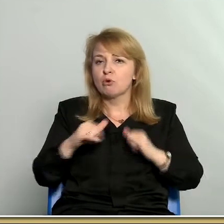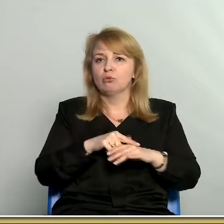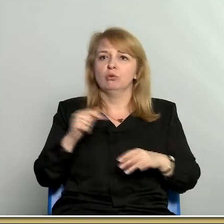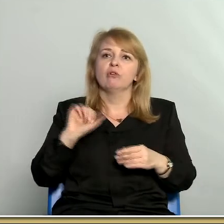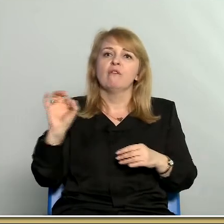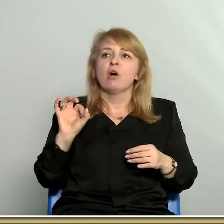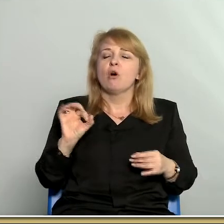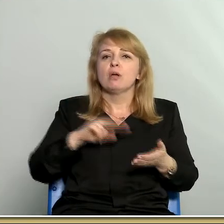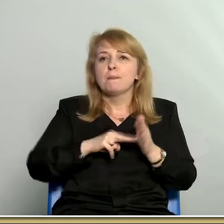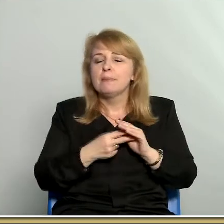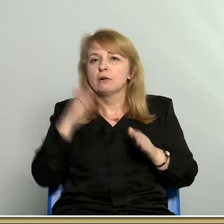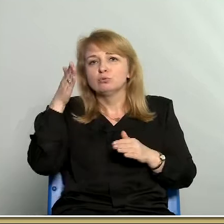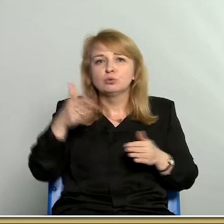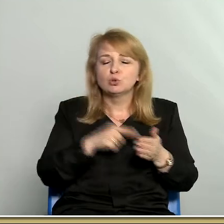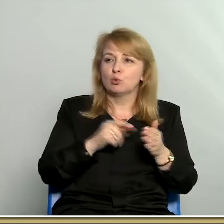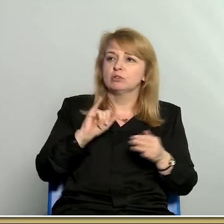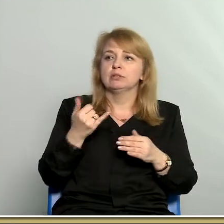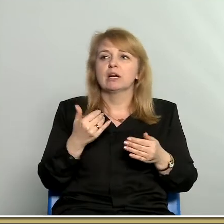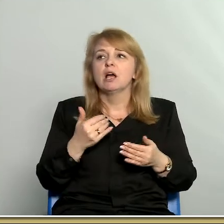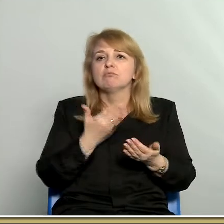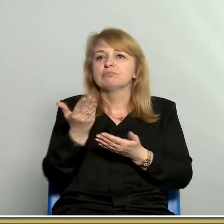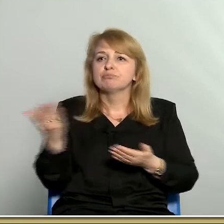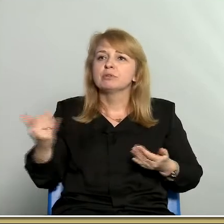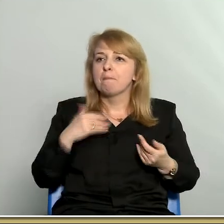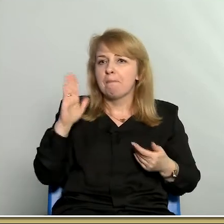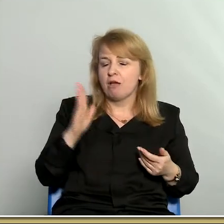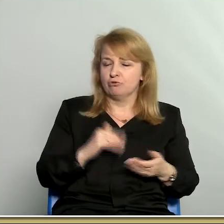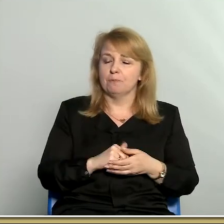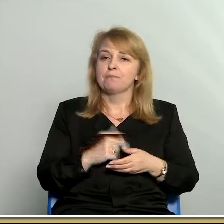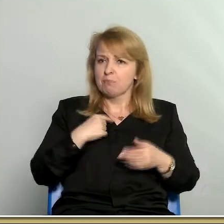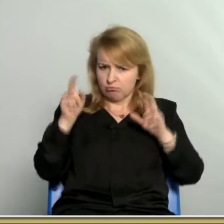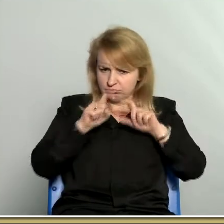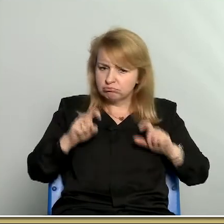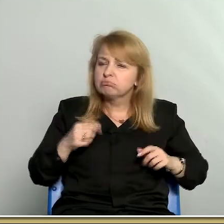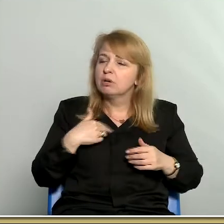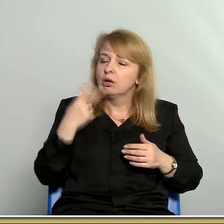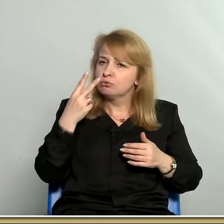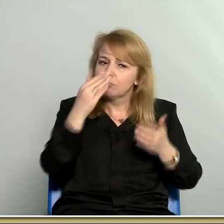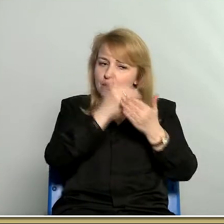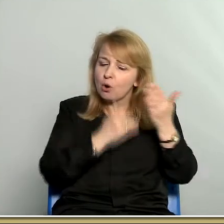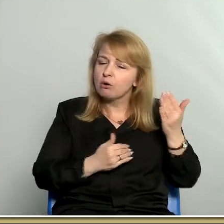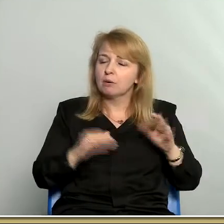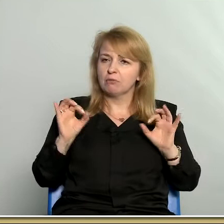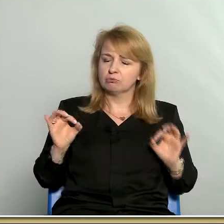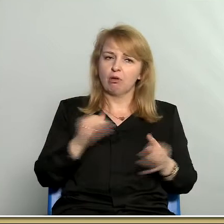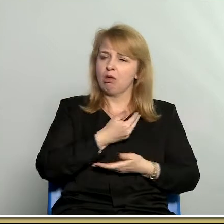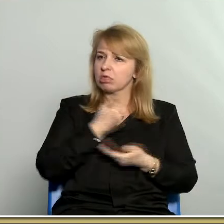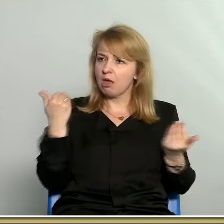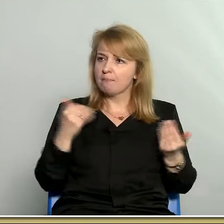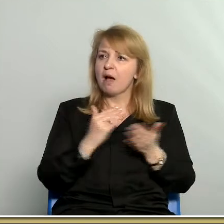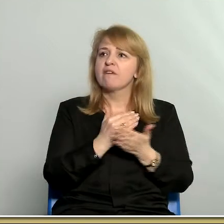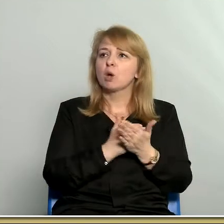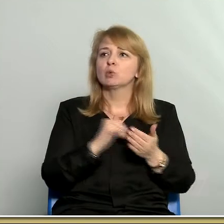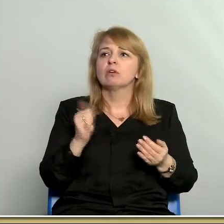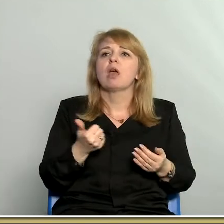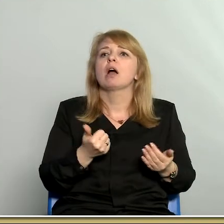RIT, odrębne nabory wniosków w każdym z tych zakresów. W ogóle jak Państwo prześledzicie i spojrzycie na program, dzisiaj nie ma jeszcze kryteriów, ale jak